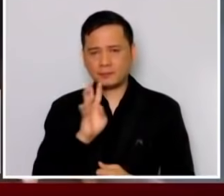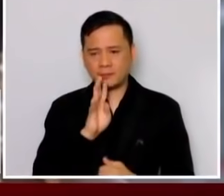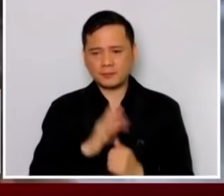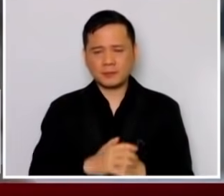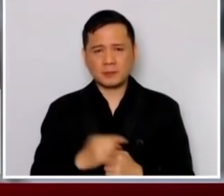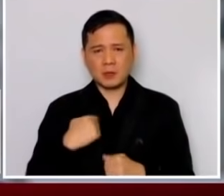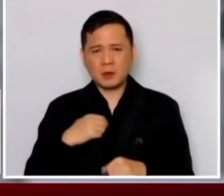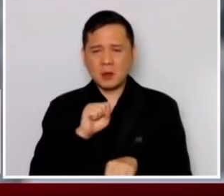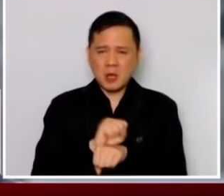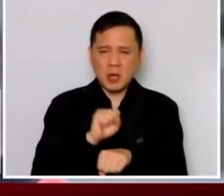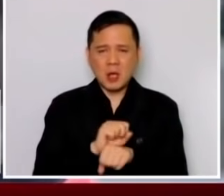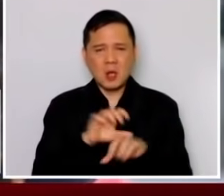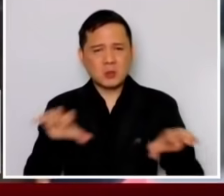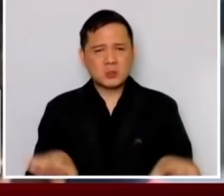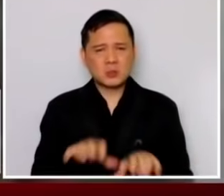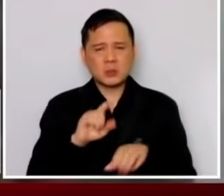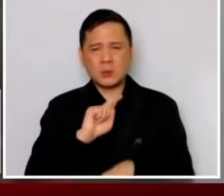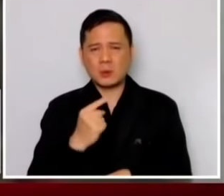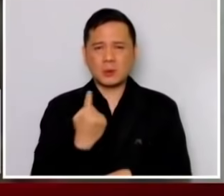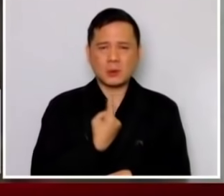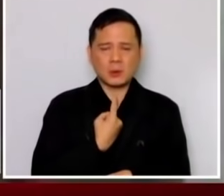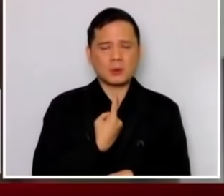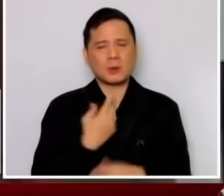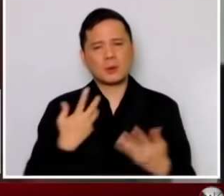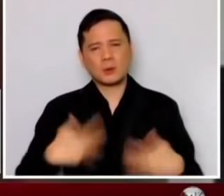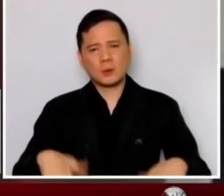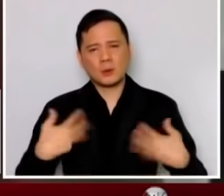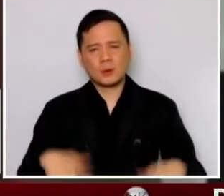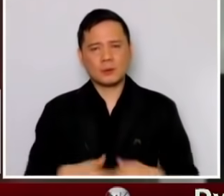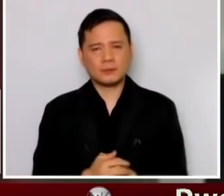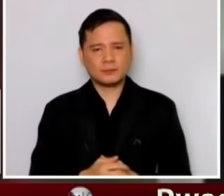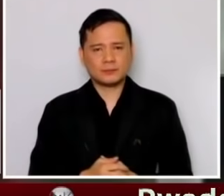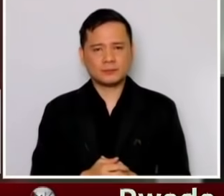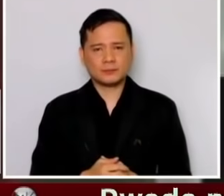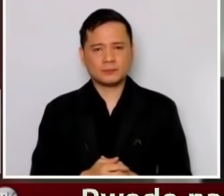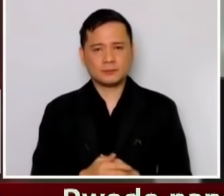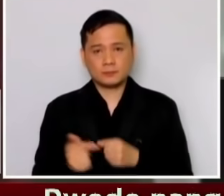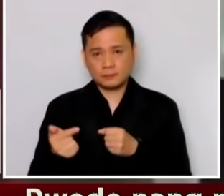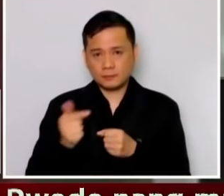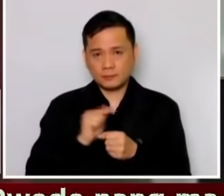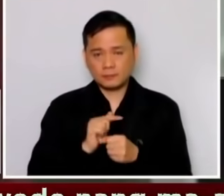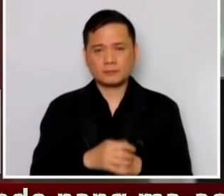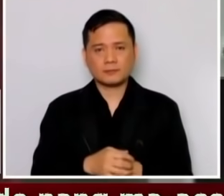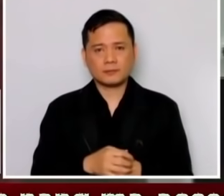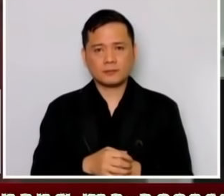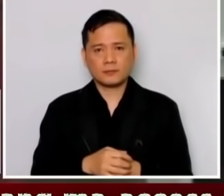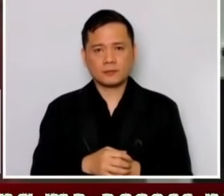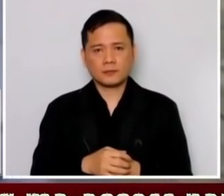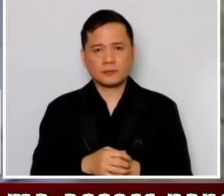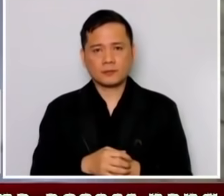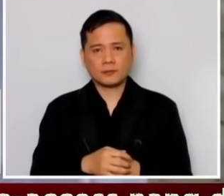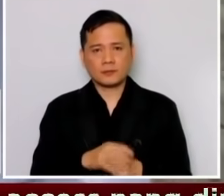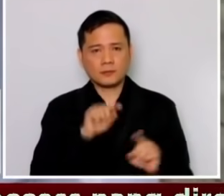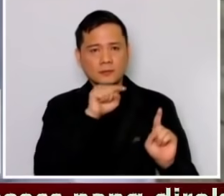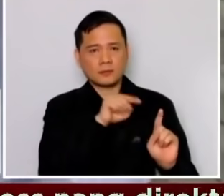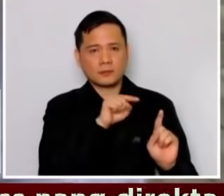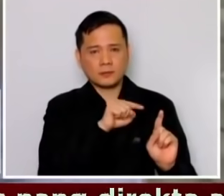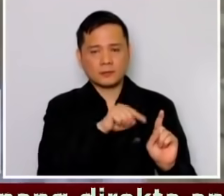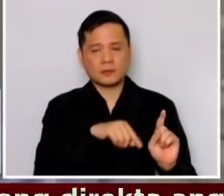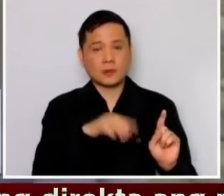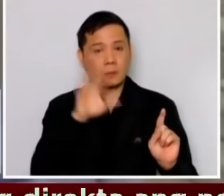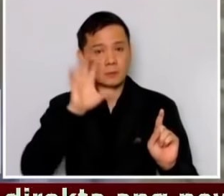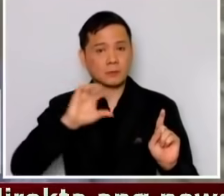yung nag-iisa na nagtatrabaho para sa kanila. Dagdag sahod din ang panawagan ng government employee at Courage National President